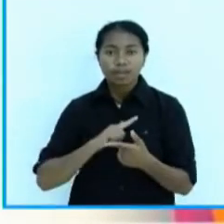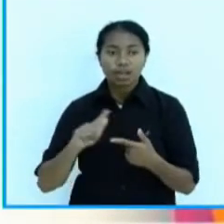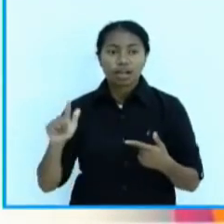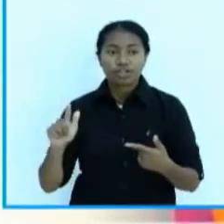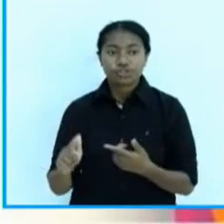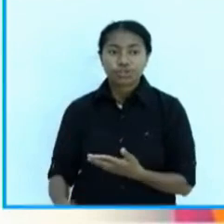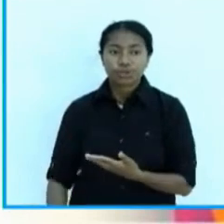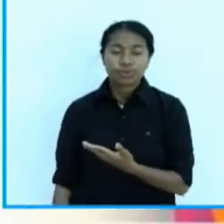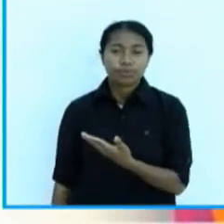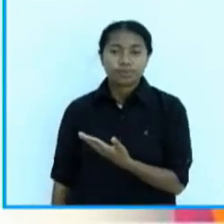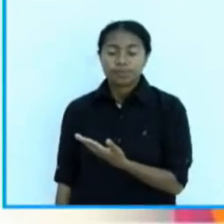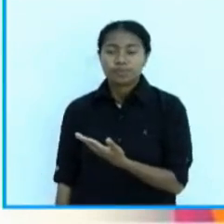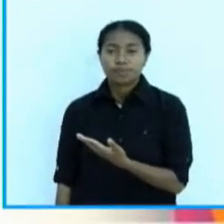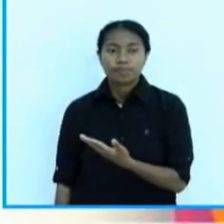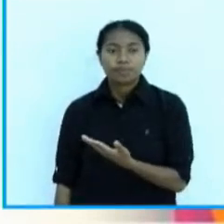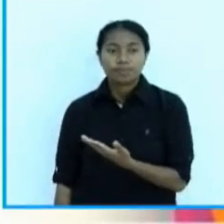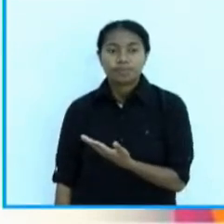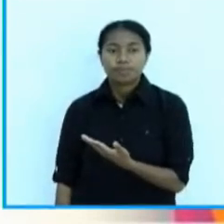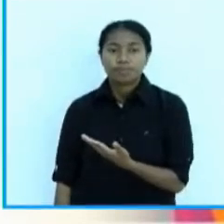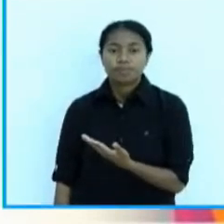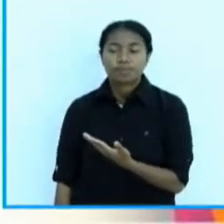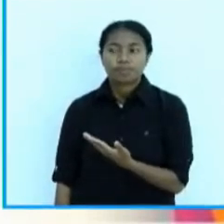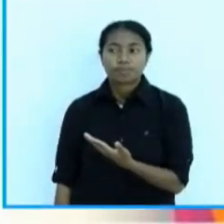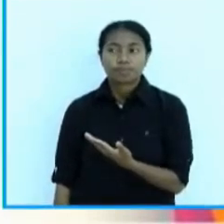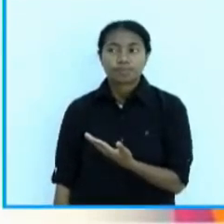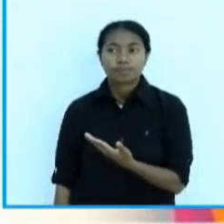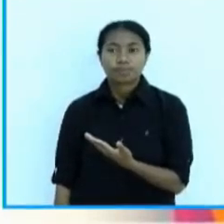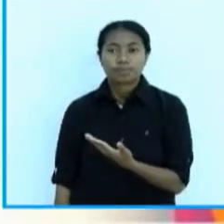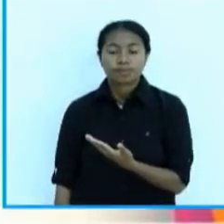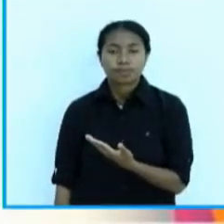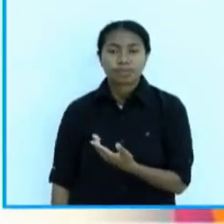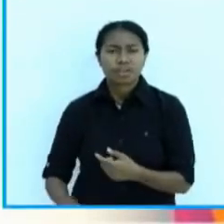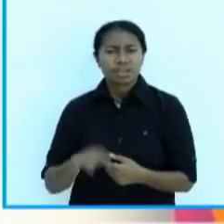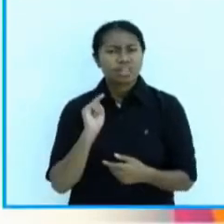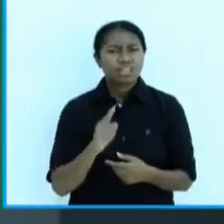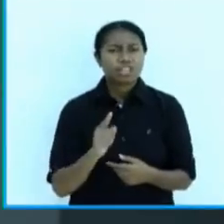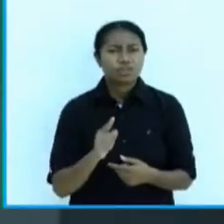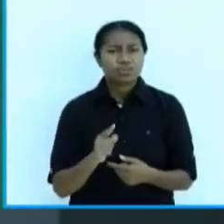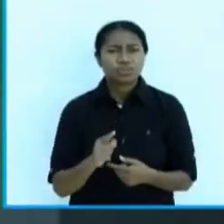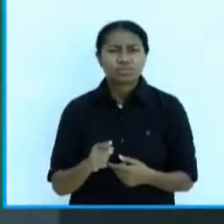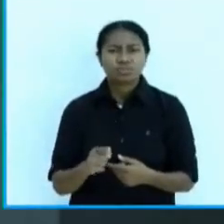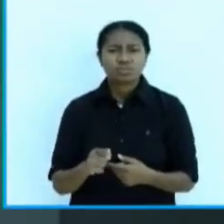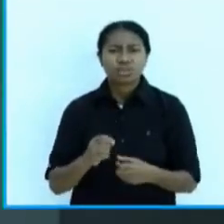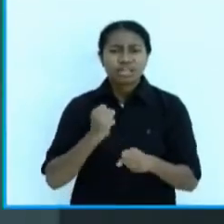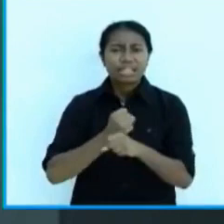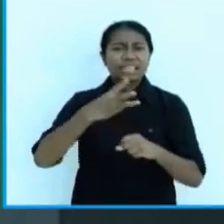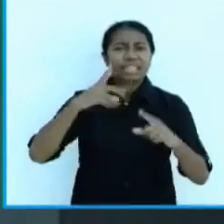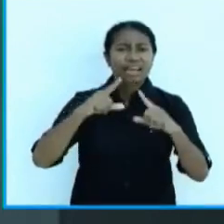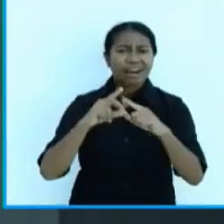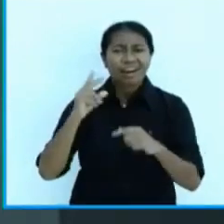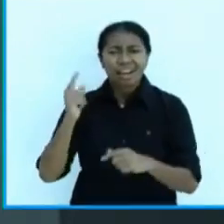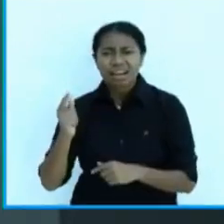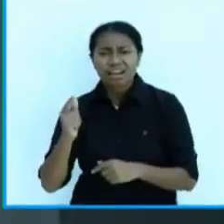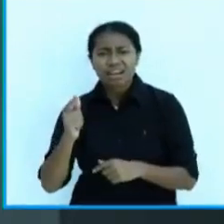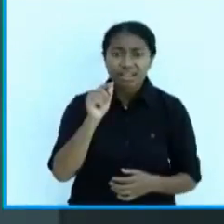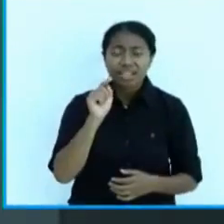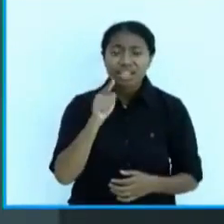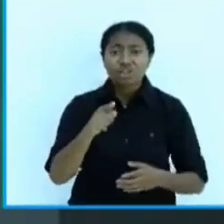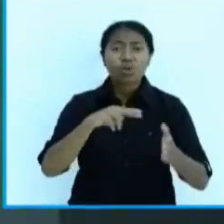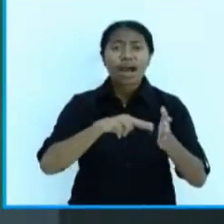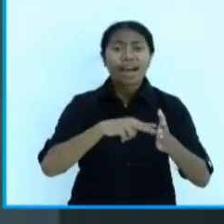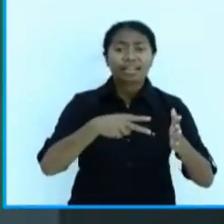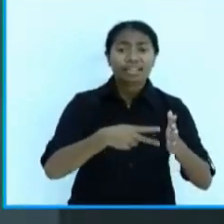yang kudus dari Israel itu gelarnya Allah sifatnya apa